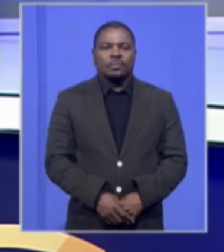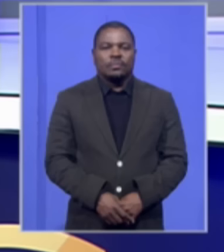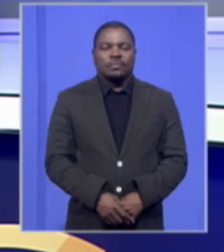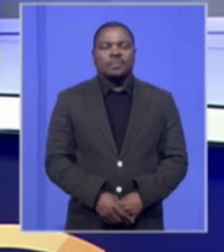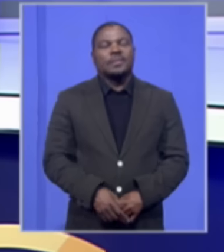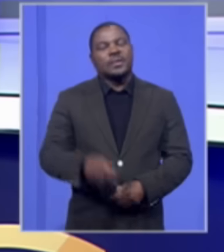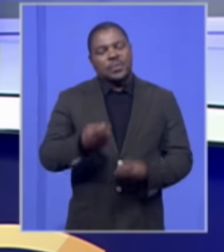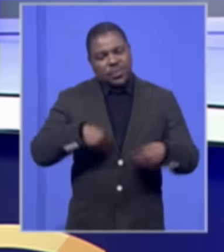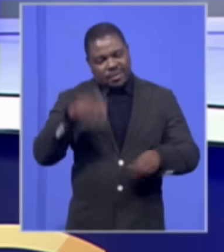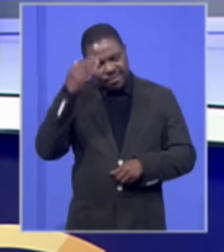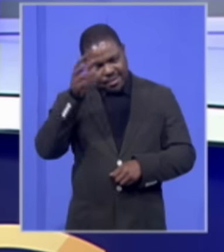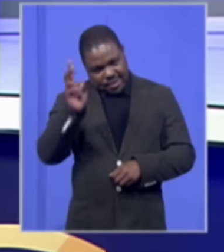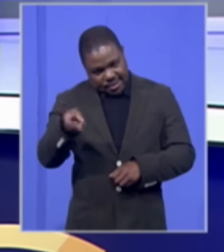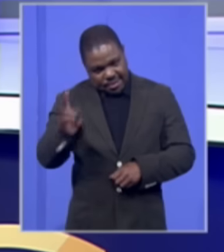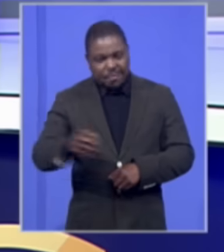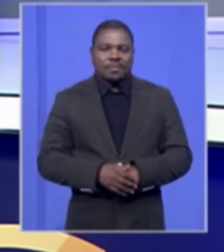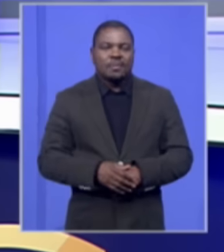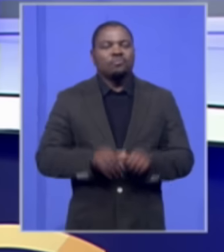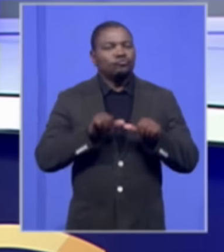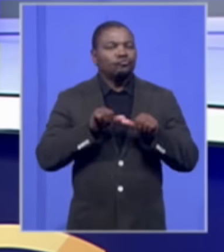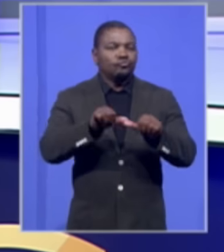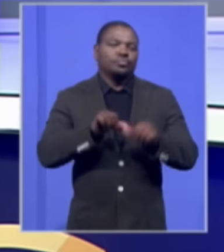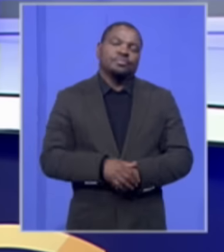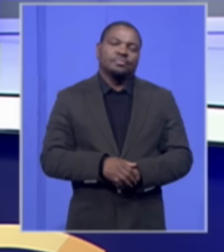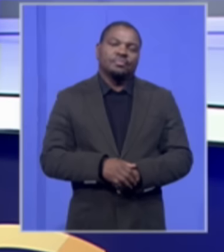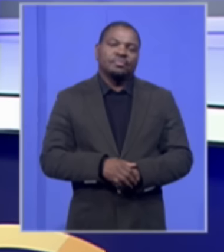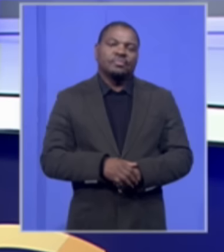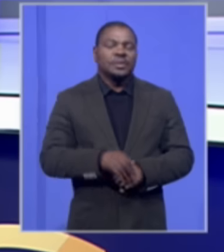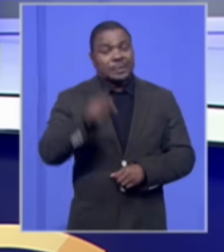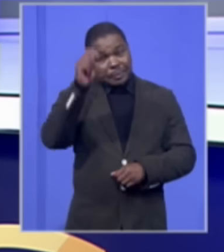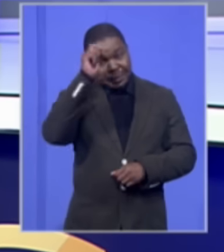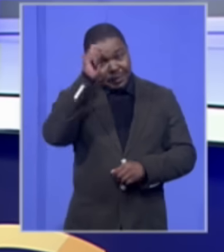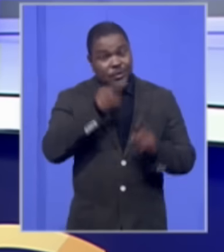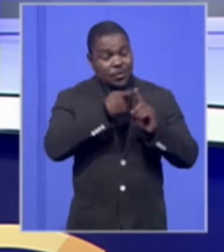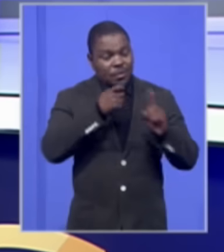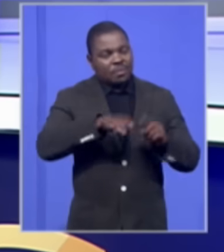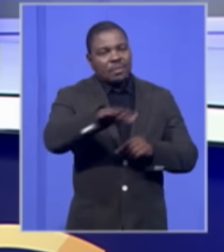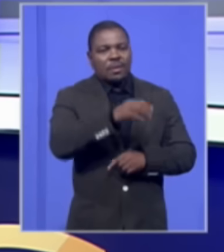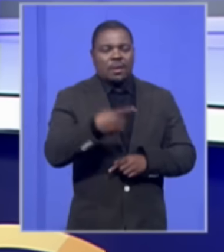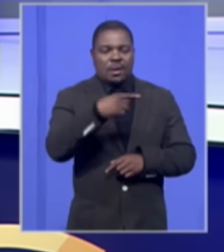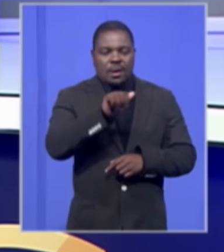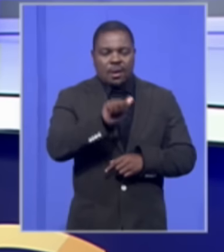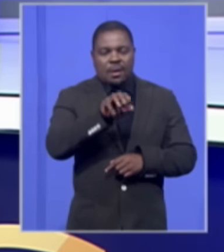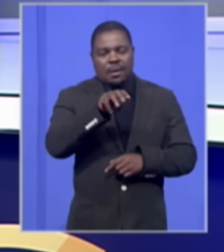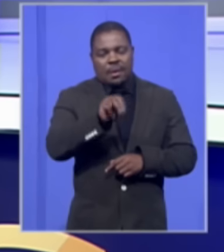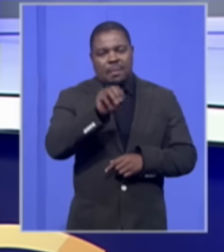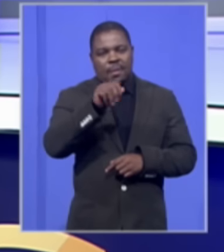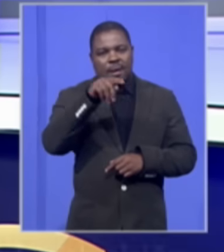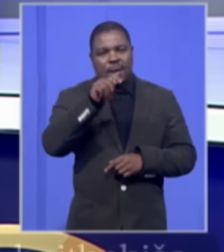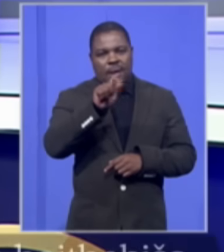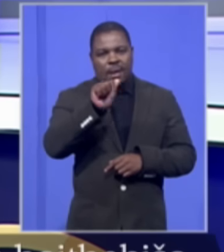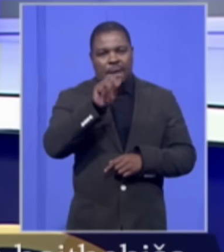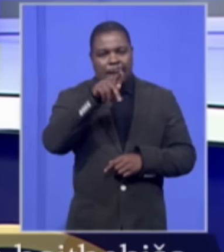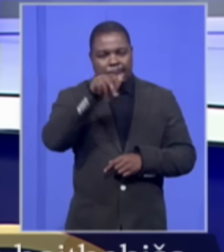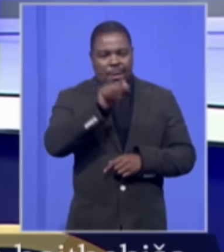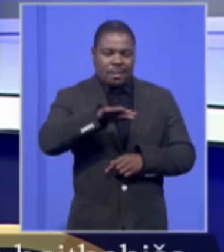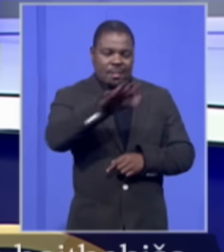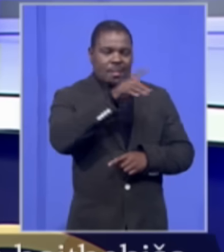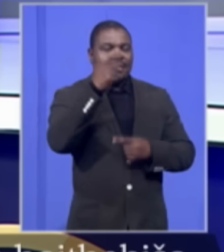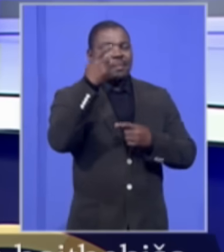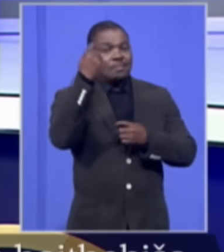Re a lotšha madumega a fele re gatela pele ka tšeo dirego lesogana la go tšwa motseng wa ga Matlapa ga Mašašane ka ntlenyana ga toropokgolo ya